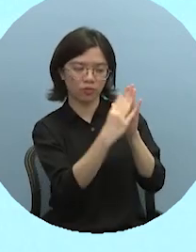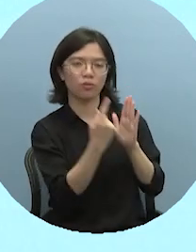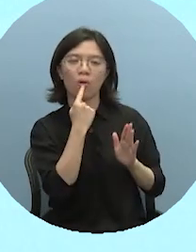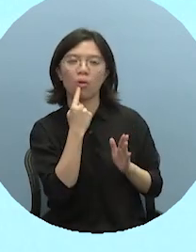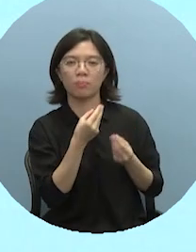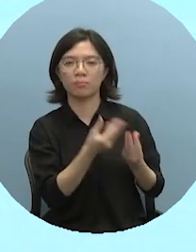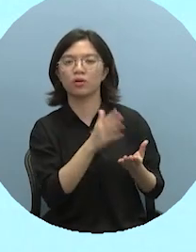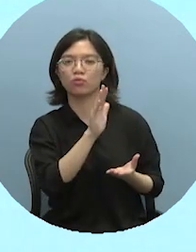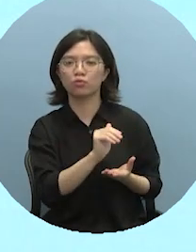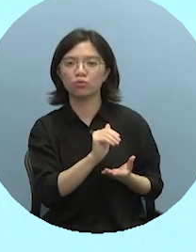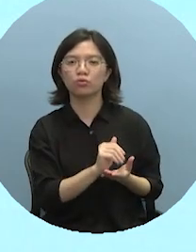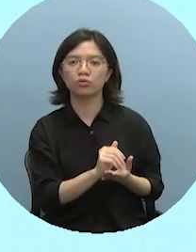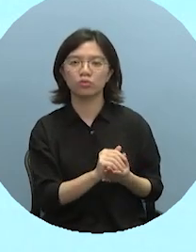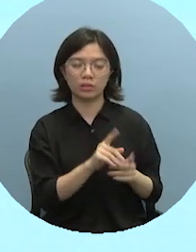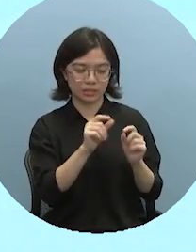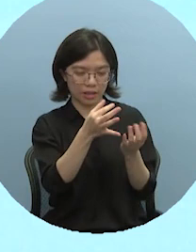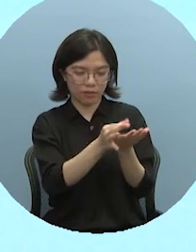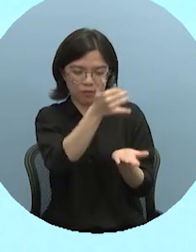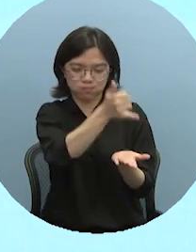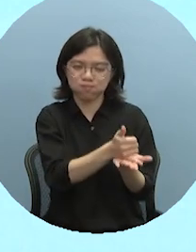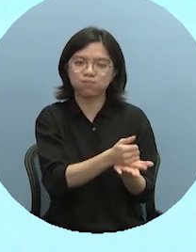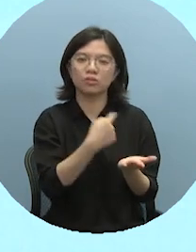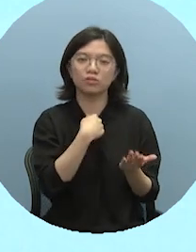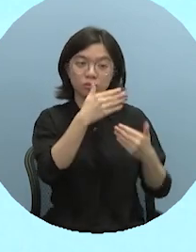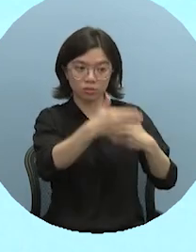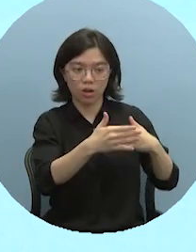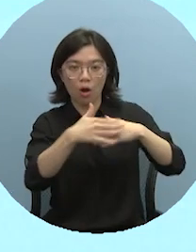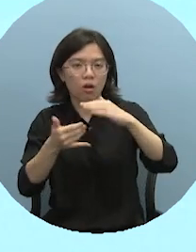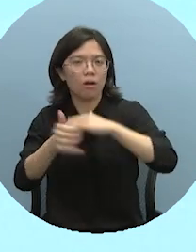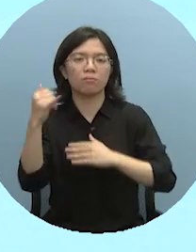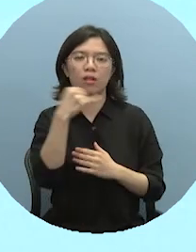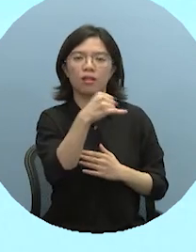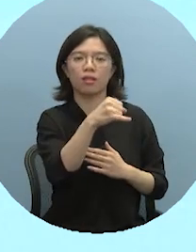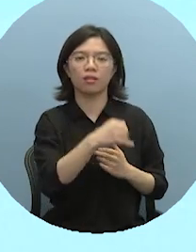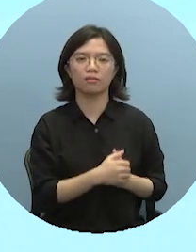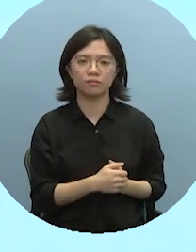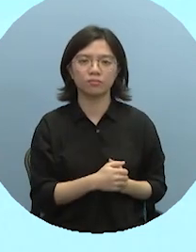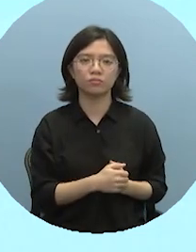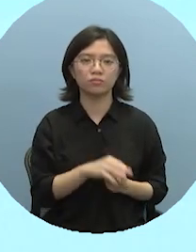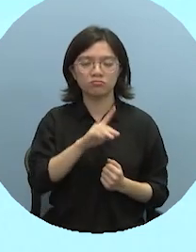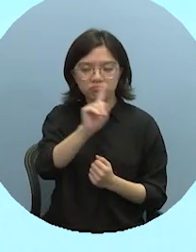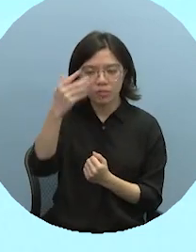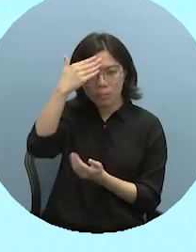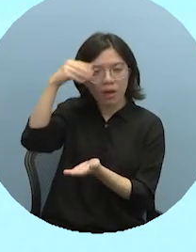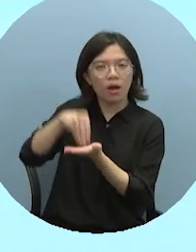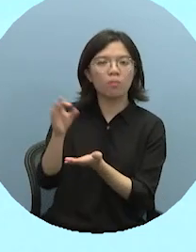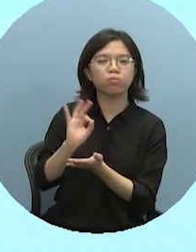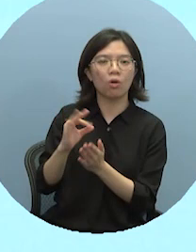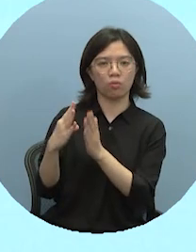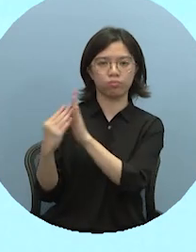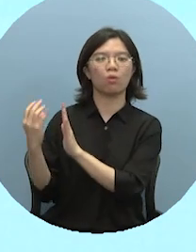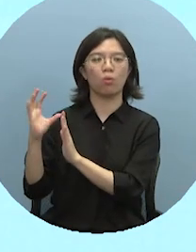碼，是禁止離開隔離的地點，而非確診者是會給他一個黃